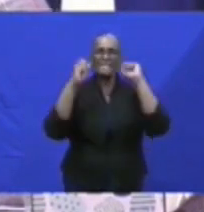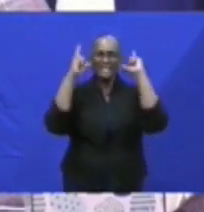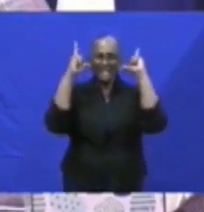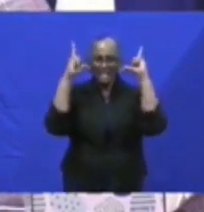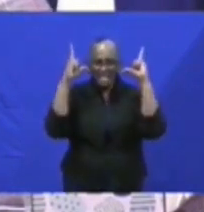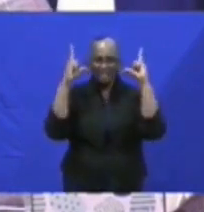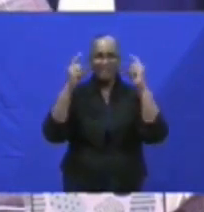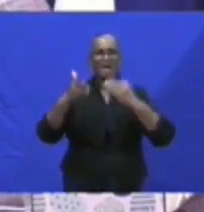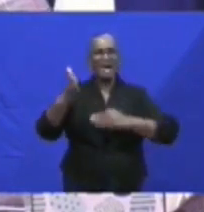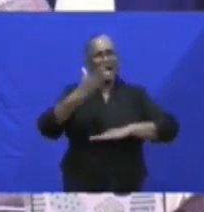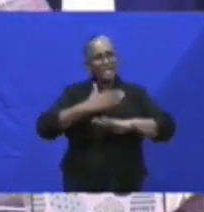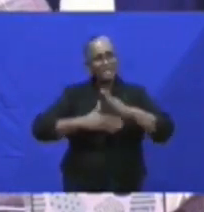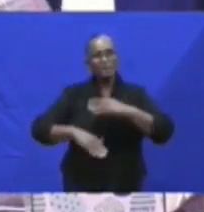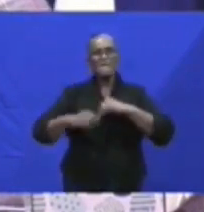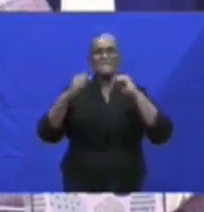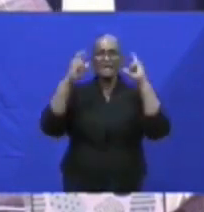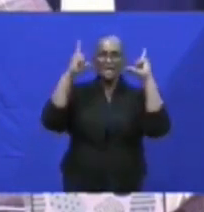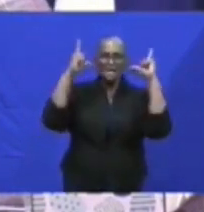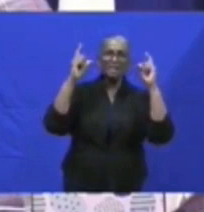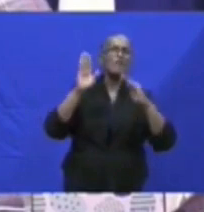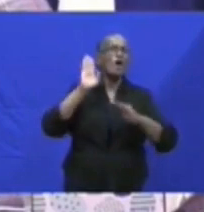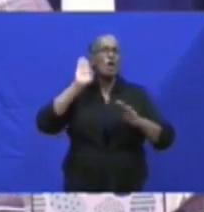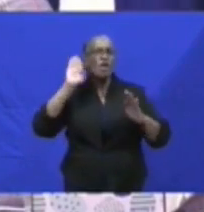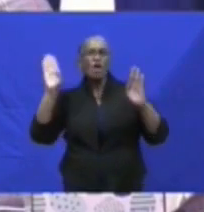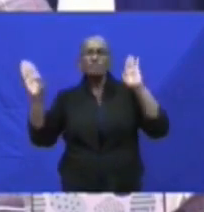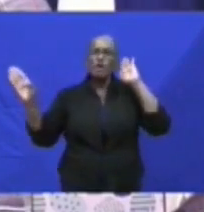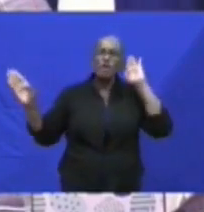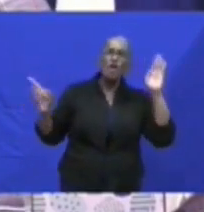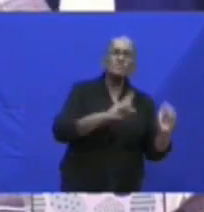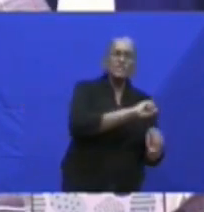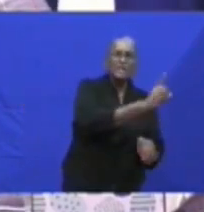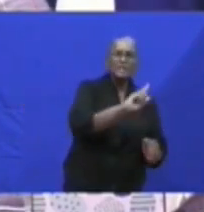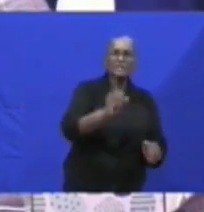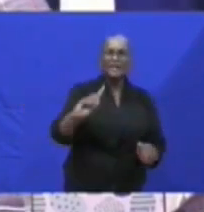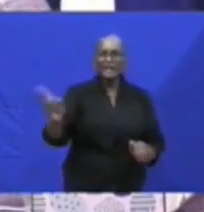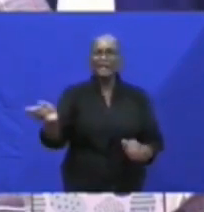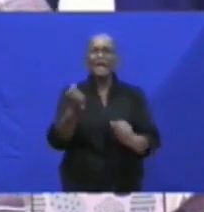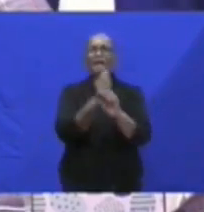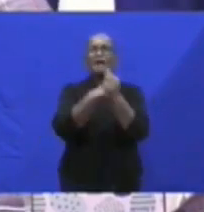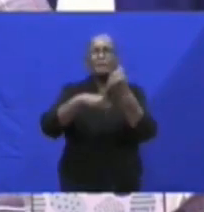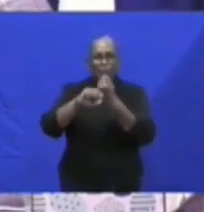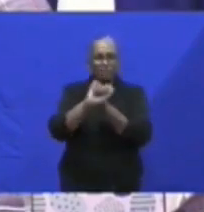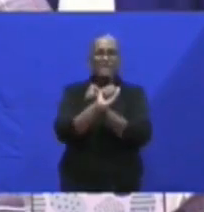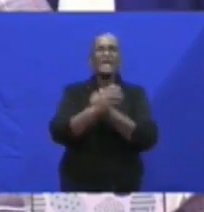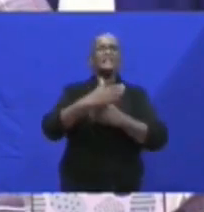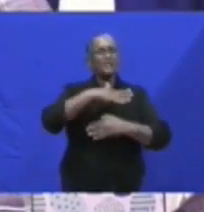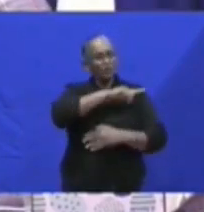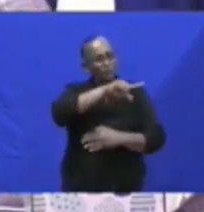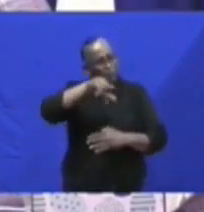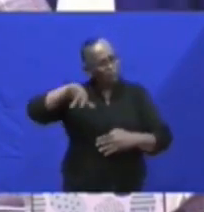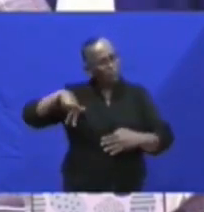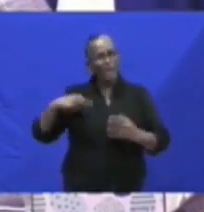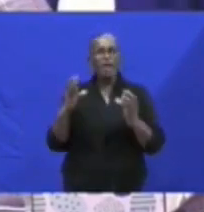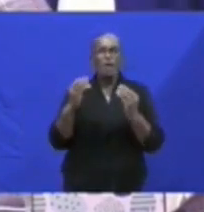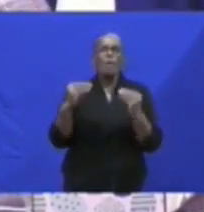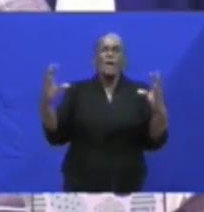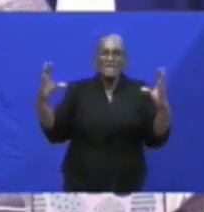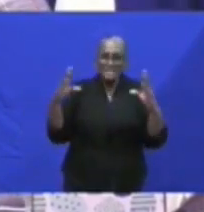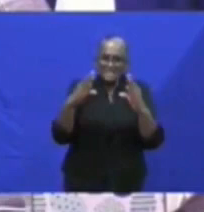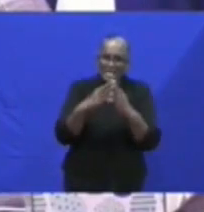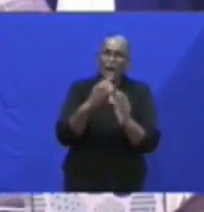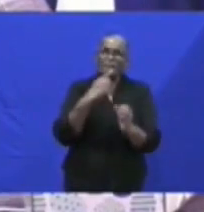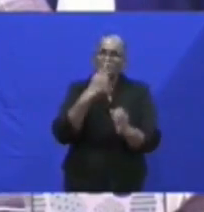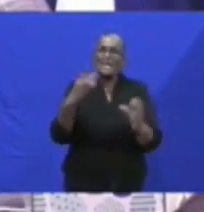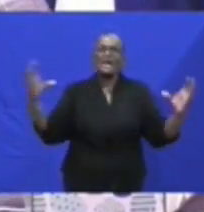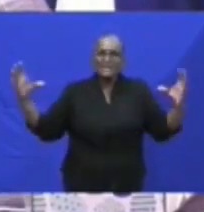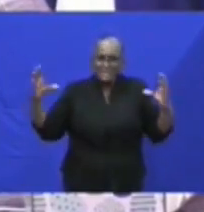veranderen in de wijze hoe wij luisteren naar elkaar. We moeten veranderen in de wijze waarop we met elkaar zeggen, we gaan